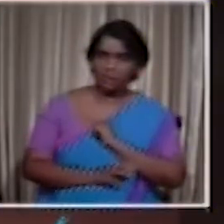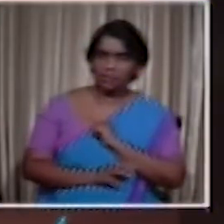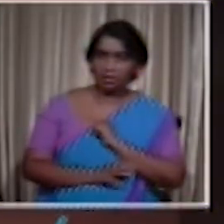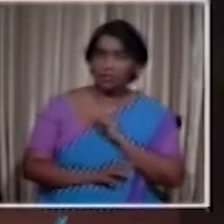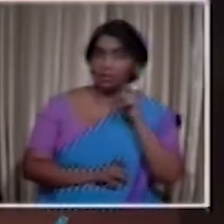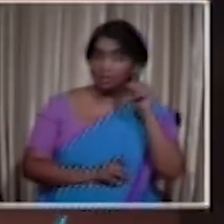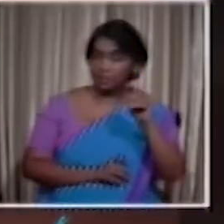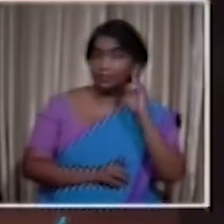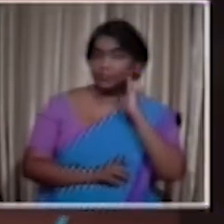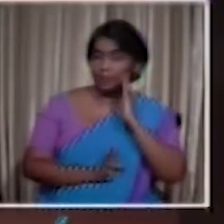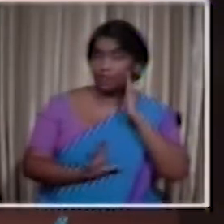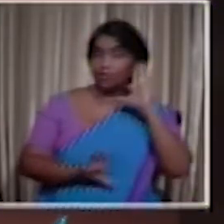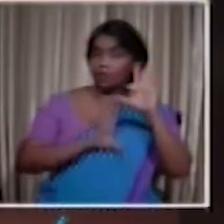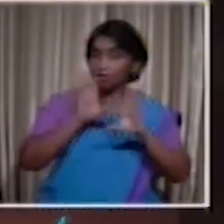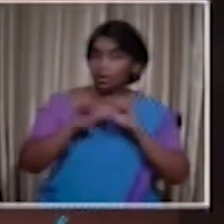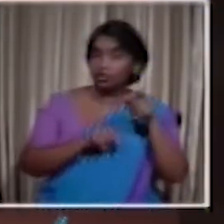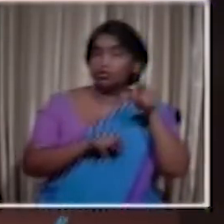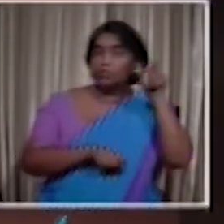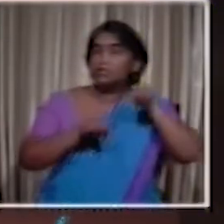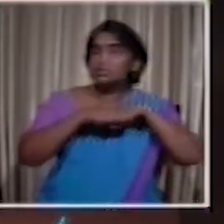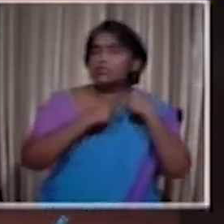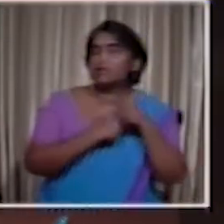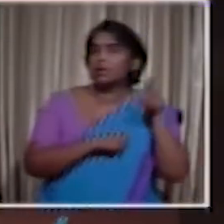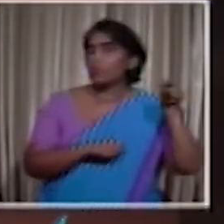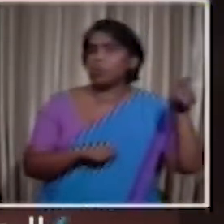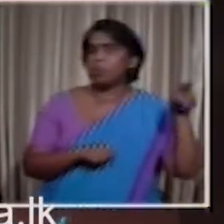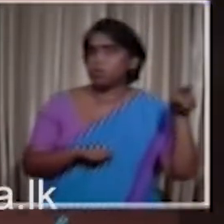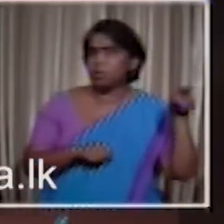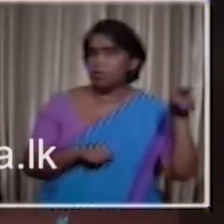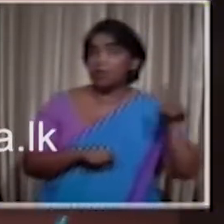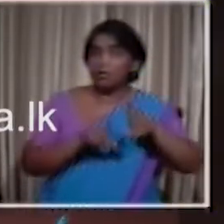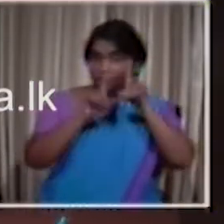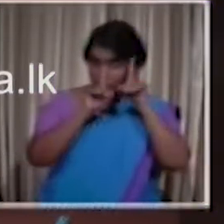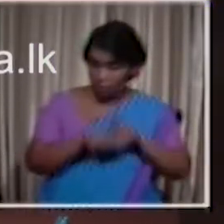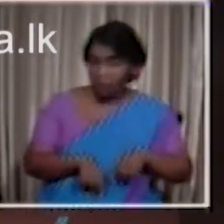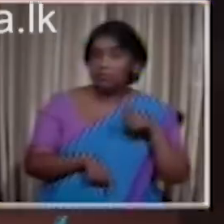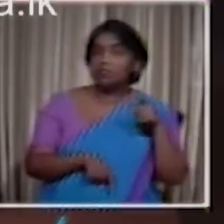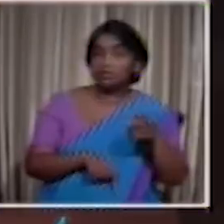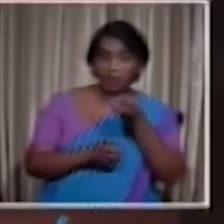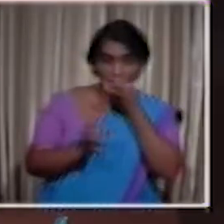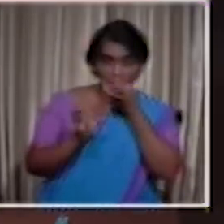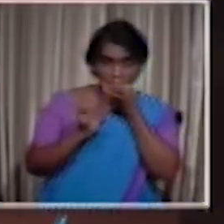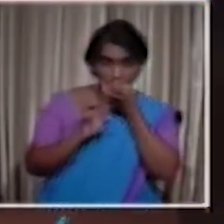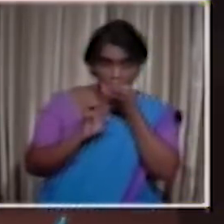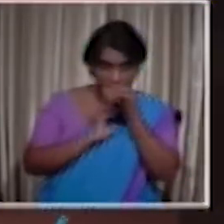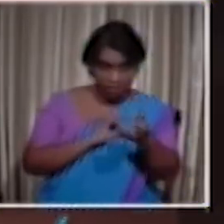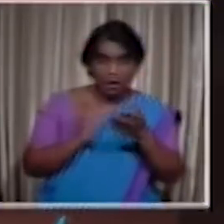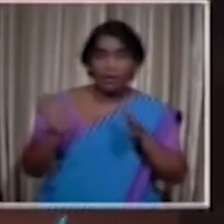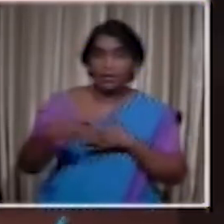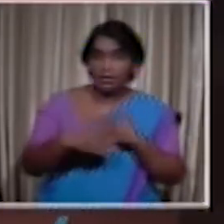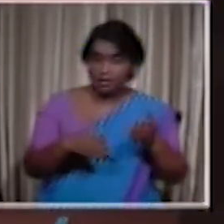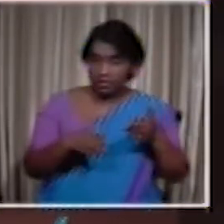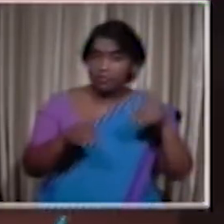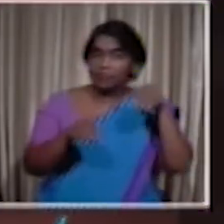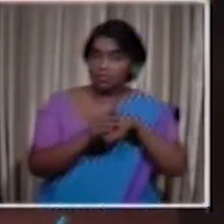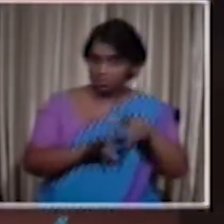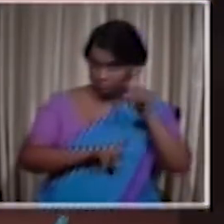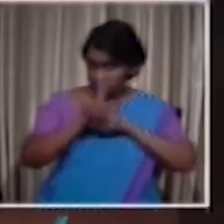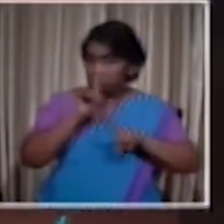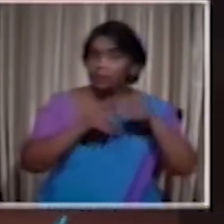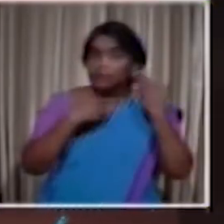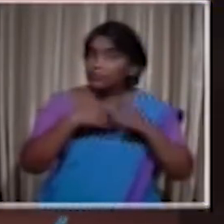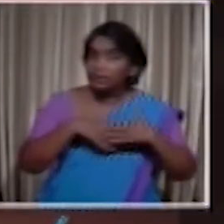ඒ විදේශ ඔත්තු සේවාව කවරෙක්ද එවැනි සිදුවීමක් කැබිනට් මණ්ඩලය තුල සාකච්ඡා කොට